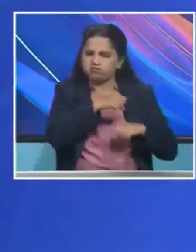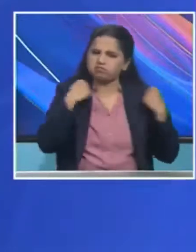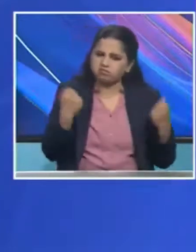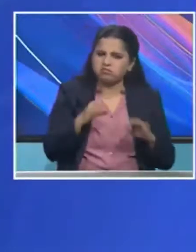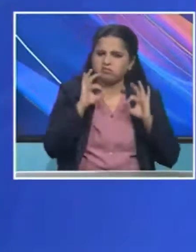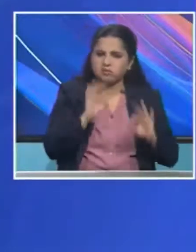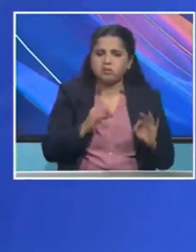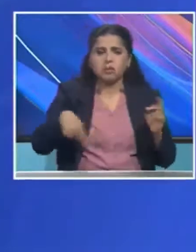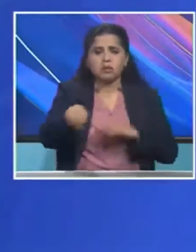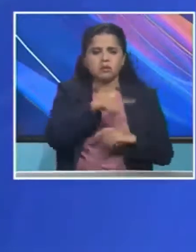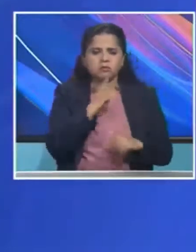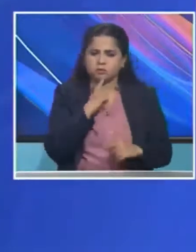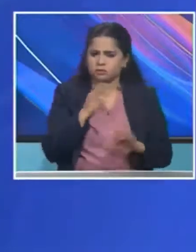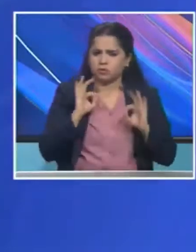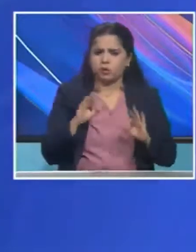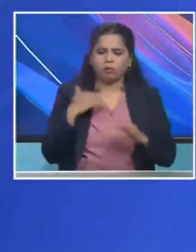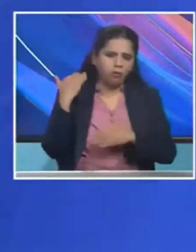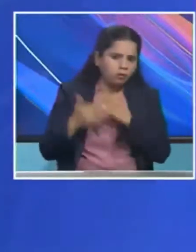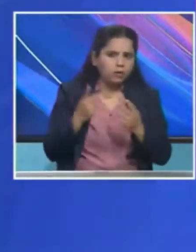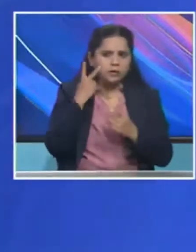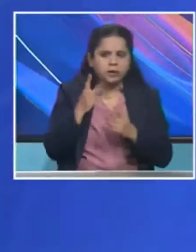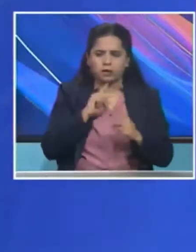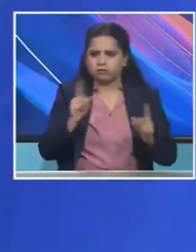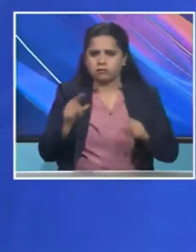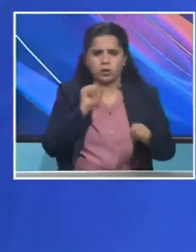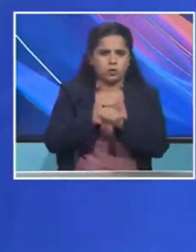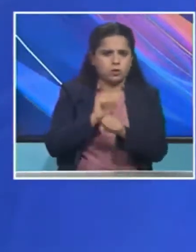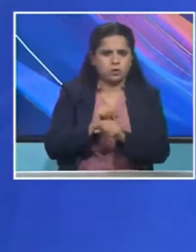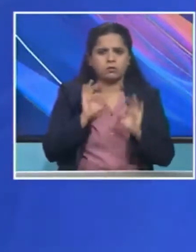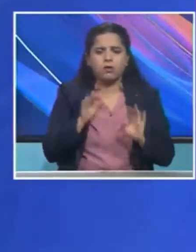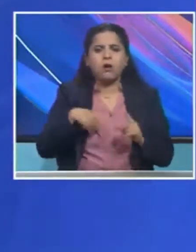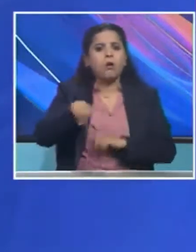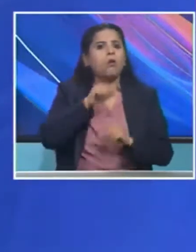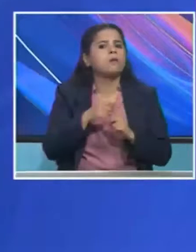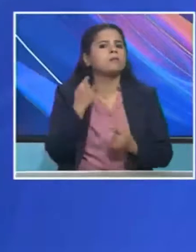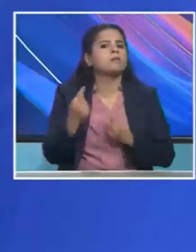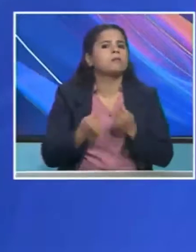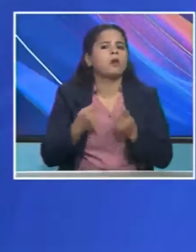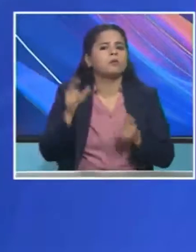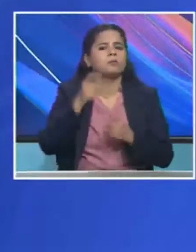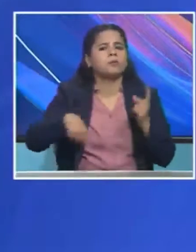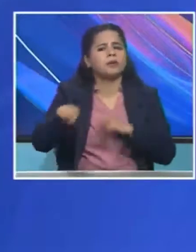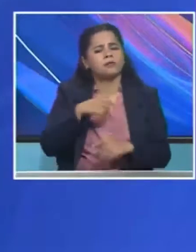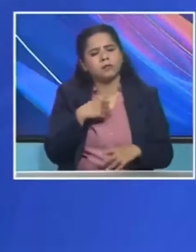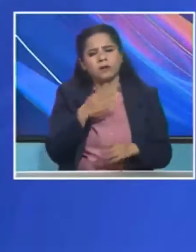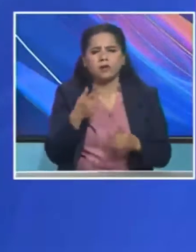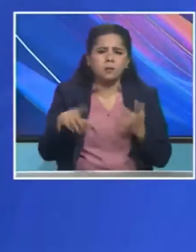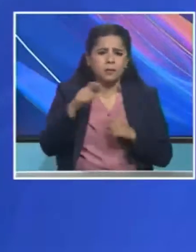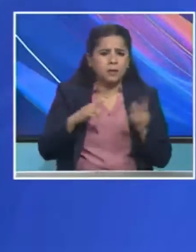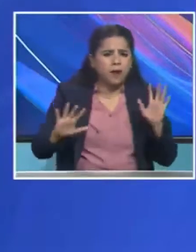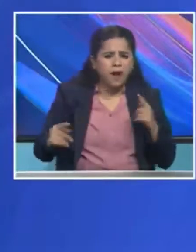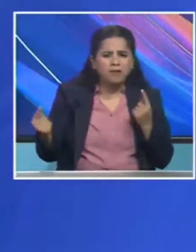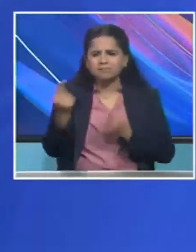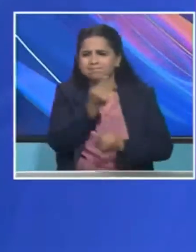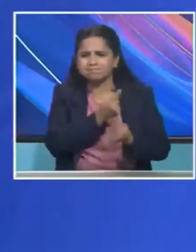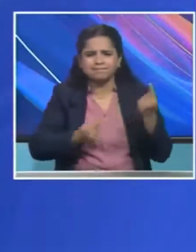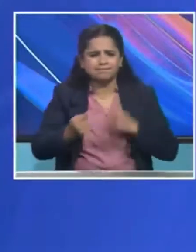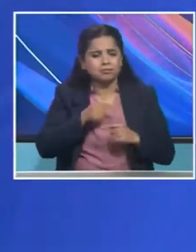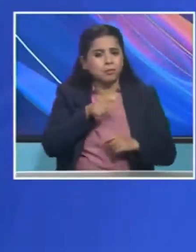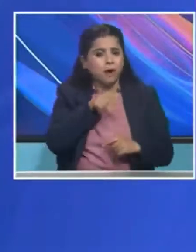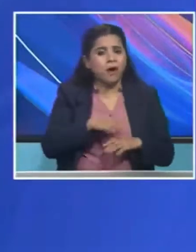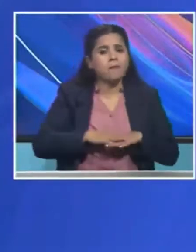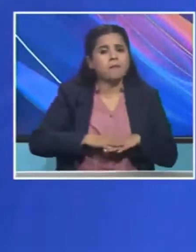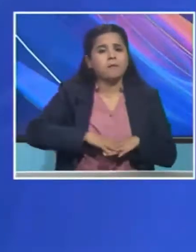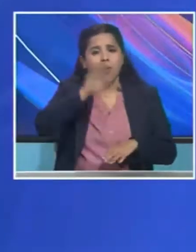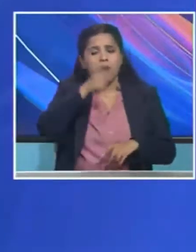और सख्त प्रशासक के तौर पर भी द्रौपदी मुर्मू ने अपने राजनीतिक विरोधियों के बीच भी जगह बनाई और अपेक्षित वोटों से ज्यादा वोट